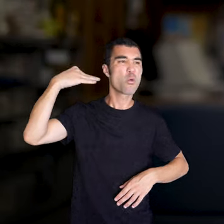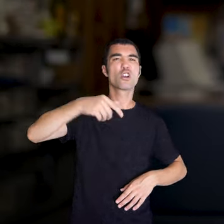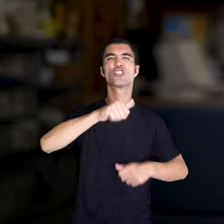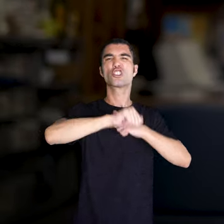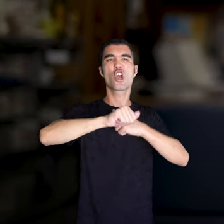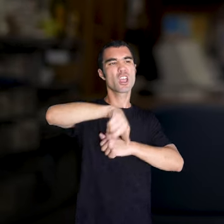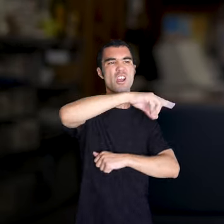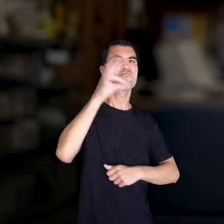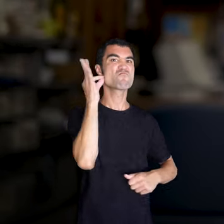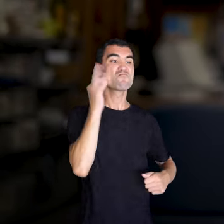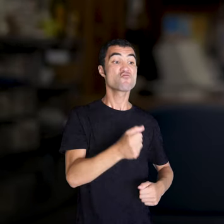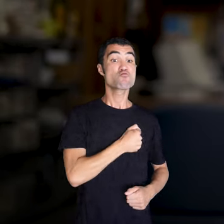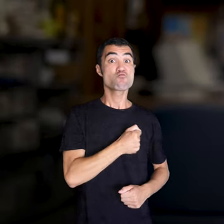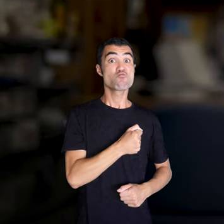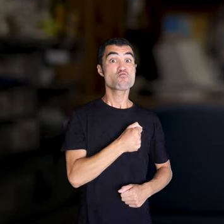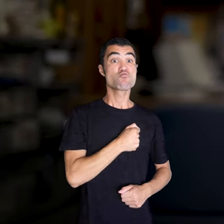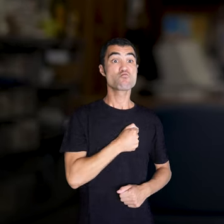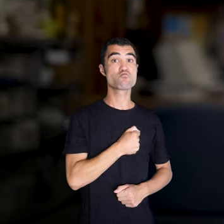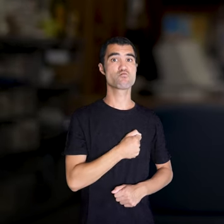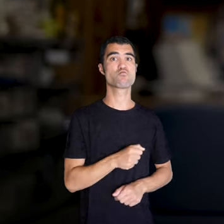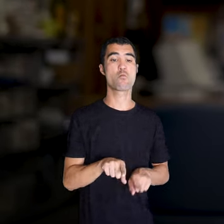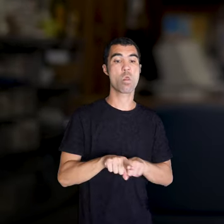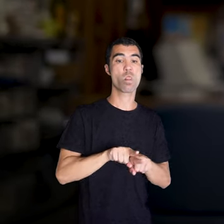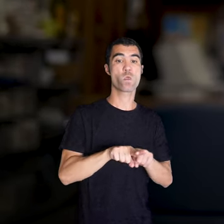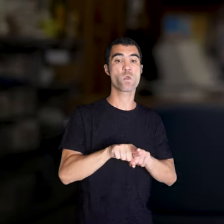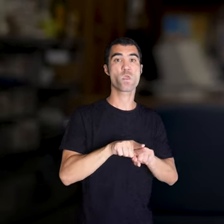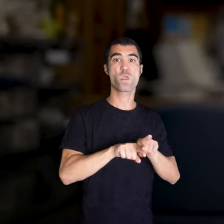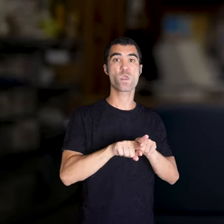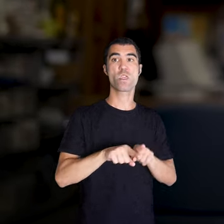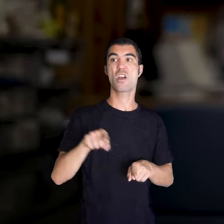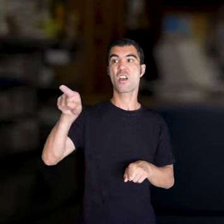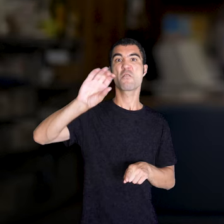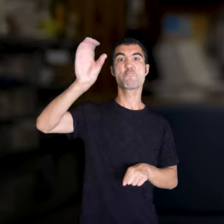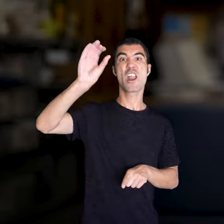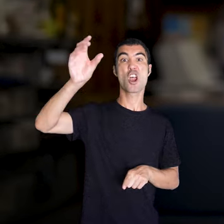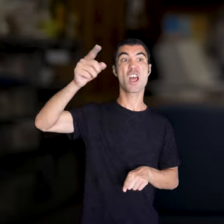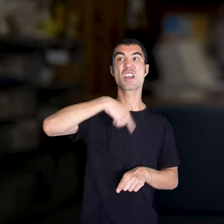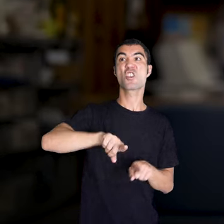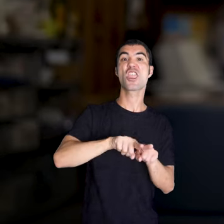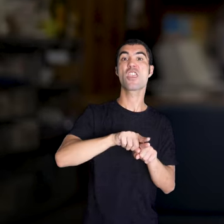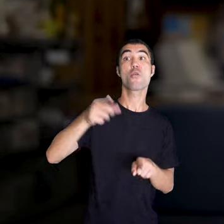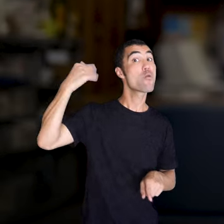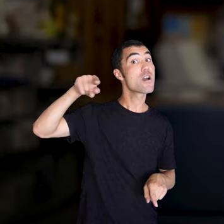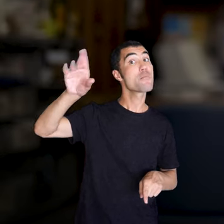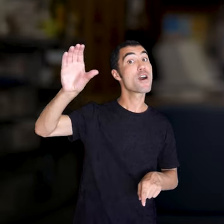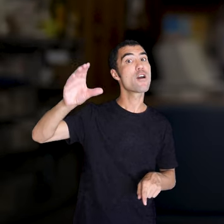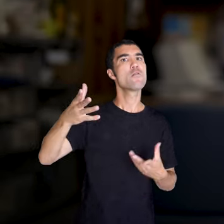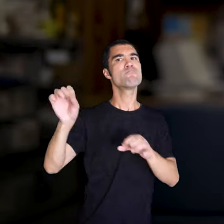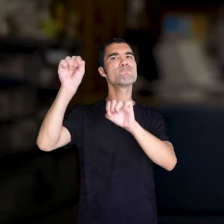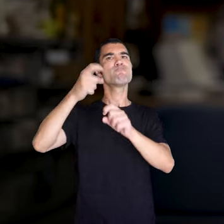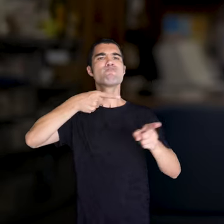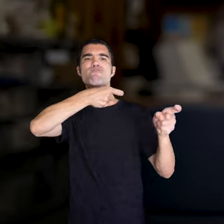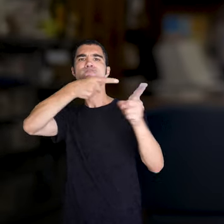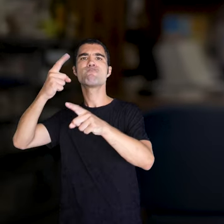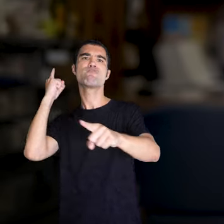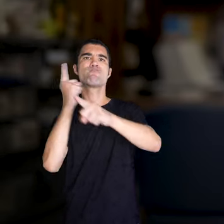Solla van influir molt perquè ells vengueren de Menorca i com Menorca va ser el darrer bastidor que se van rendir a